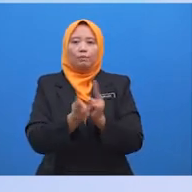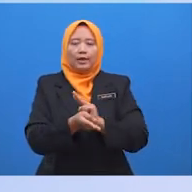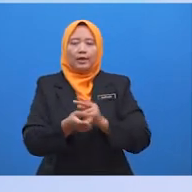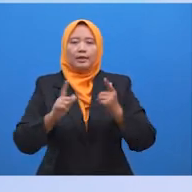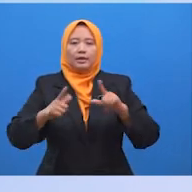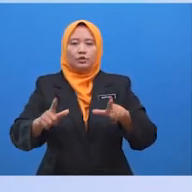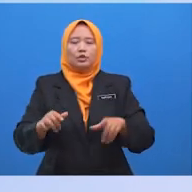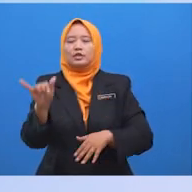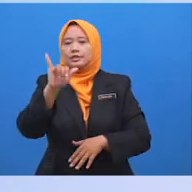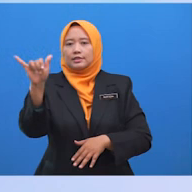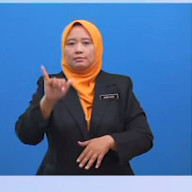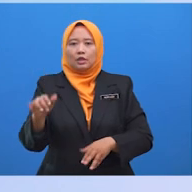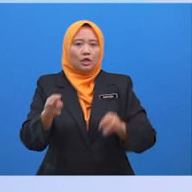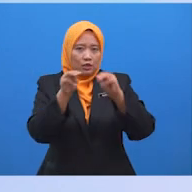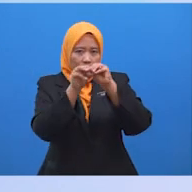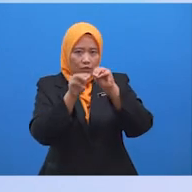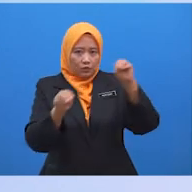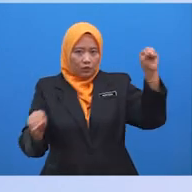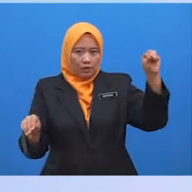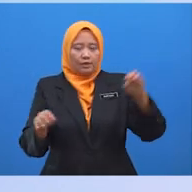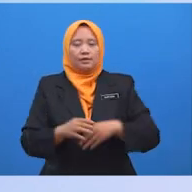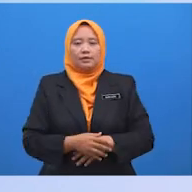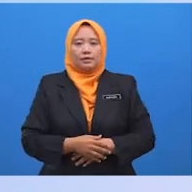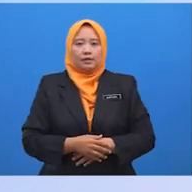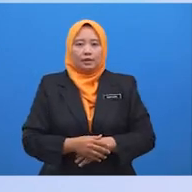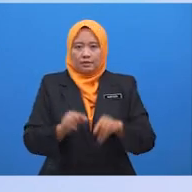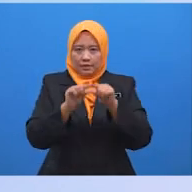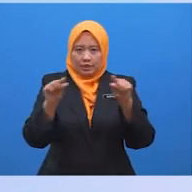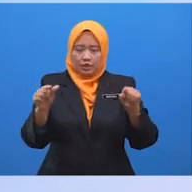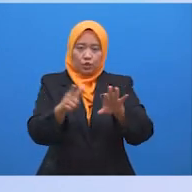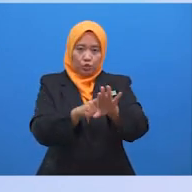adalah kecerunan garis lurus tersebut.